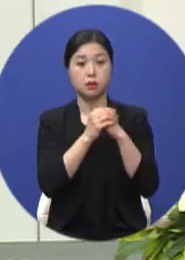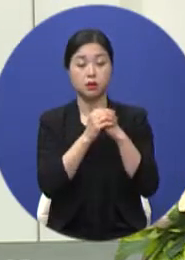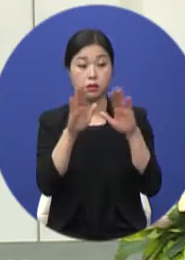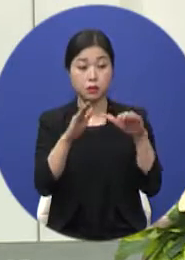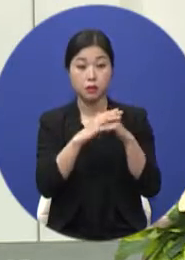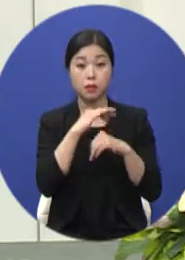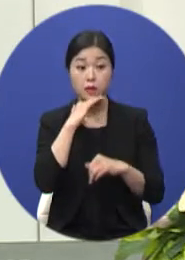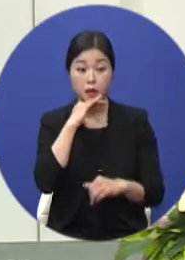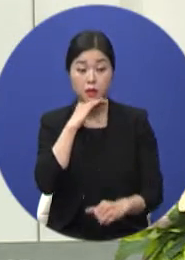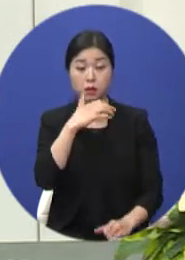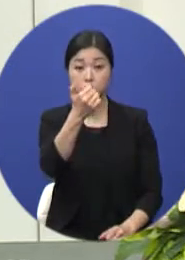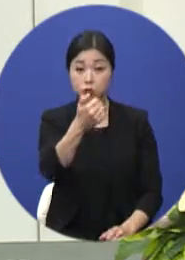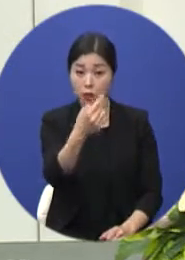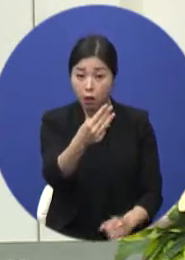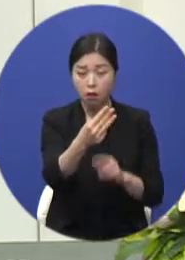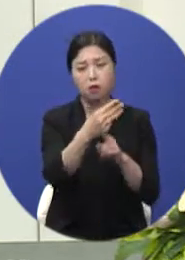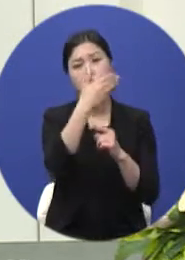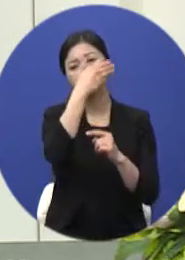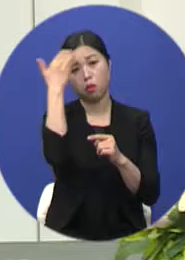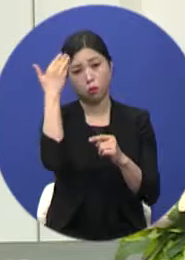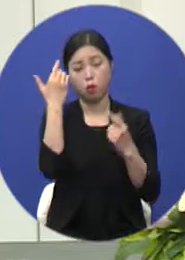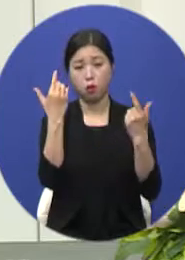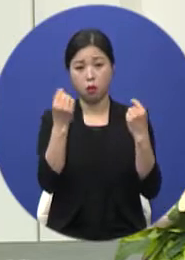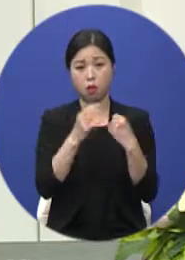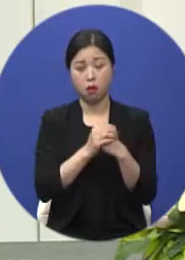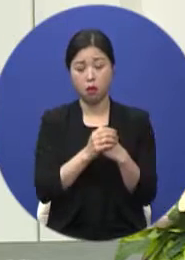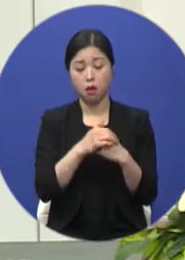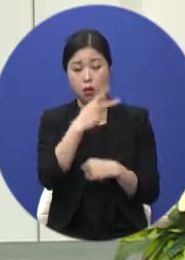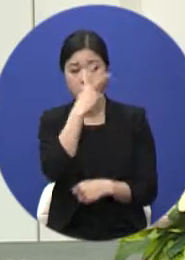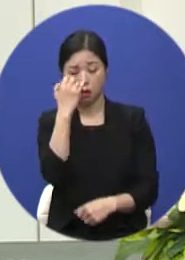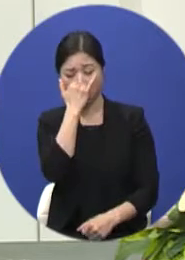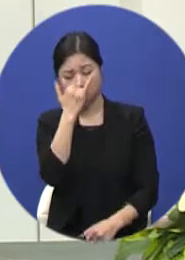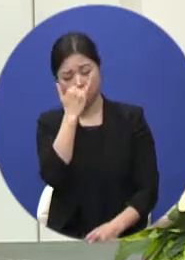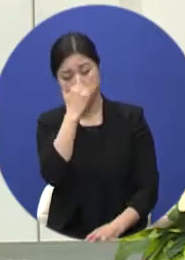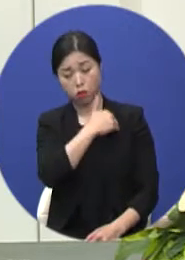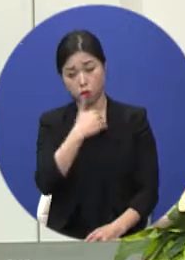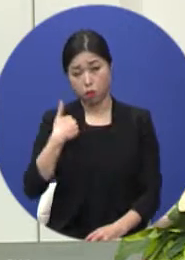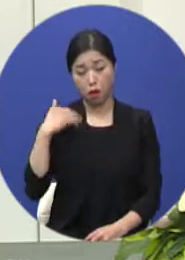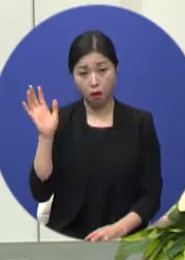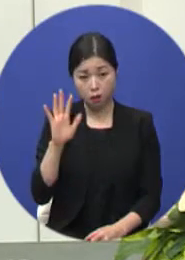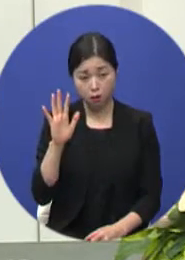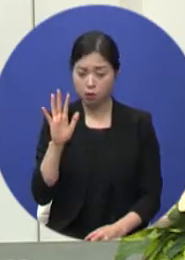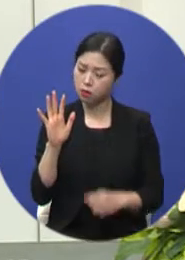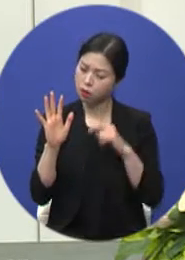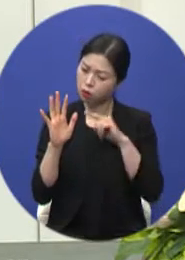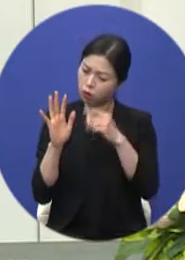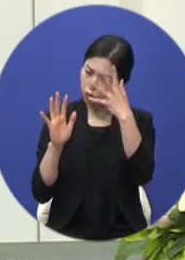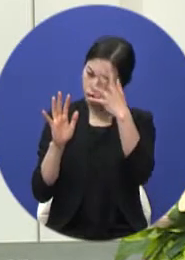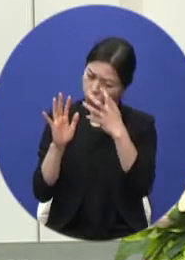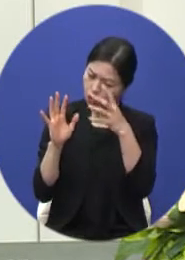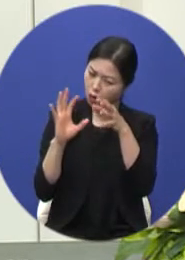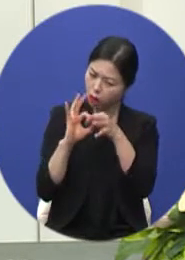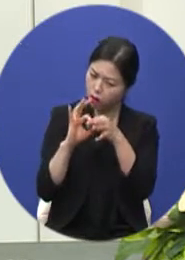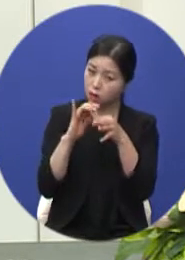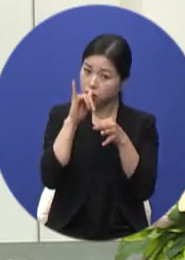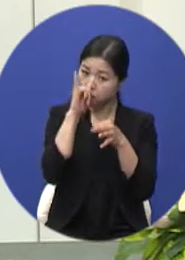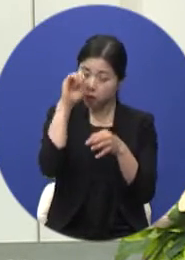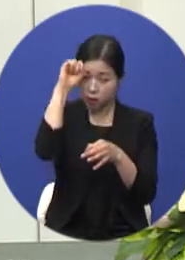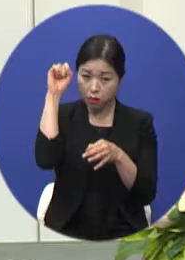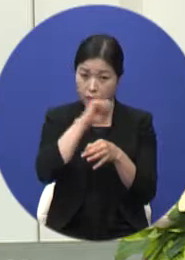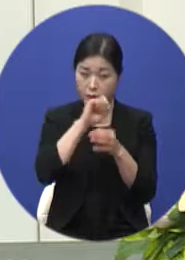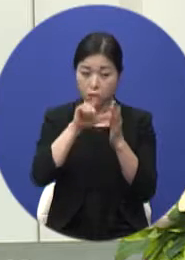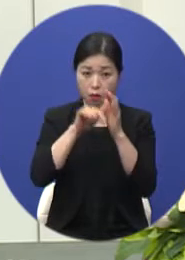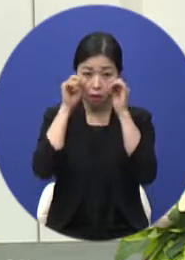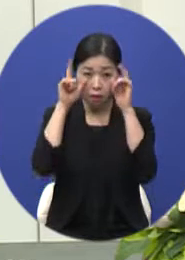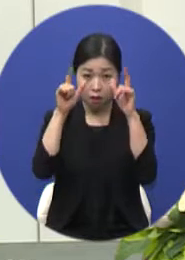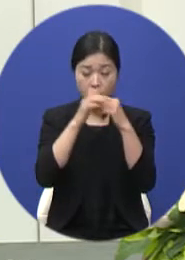속하시는 53살이니까 그러니까요. 잠을 푹 못 주무시는 거는 약간 우울 증상이 있는 경우에 네, 새벽에 깨서 잠을